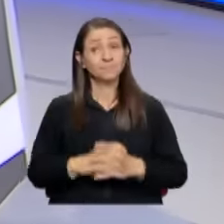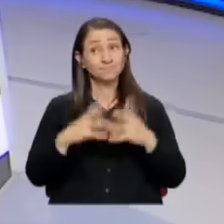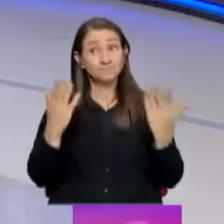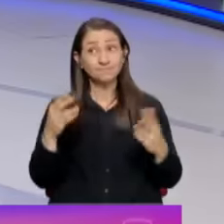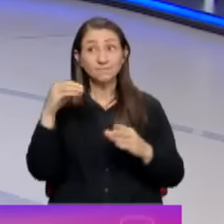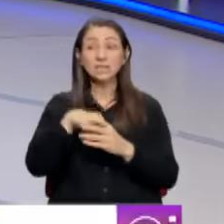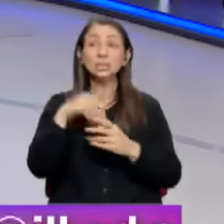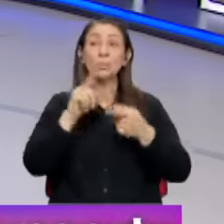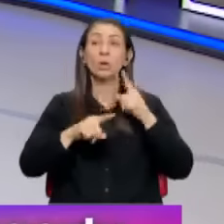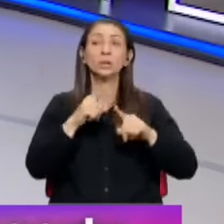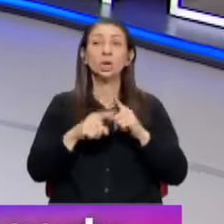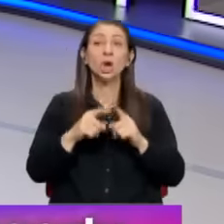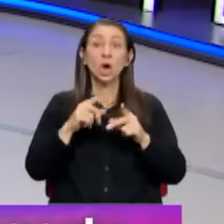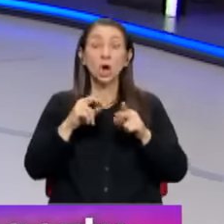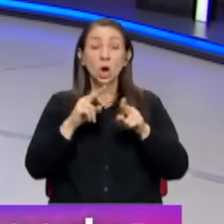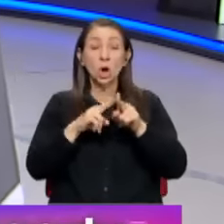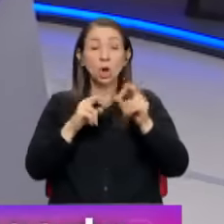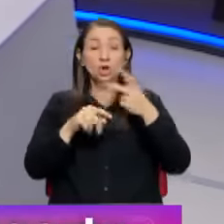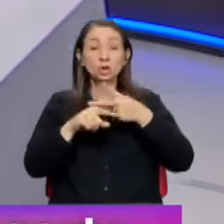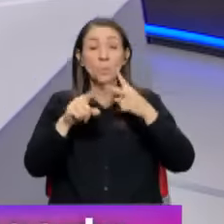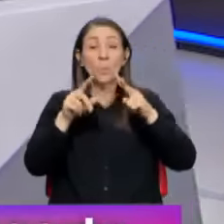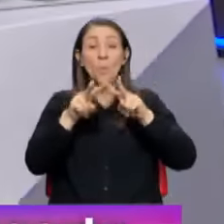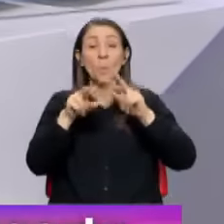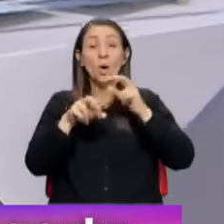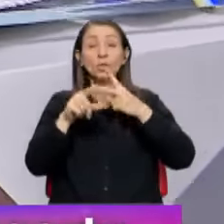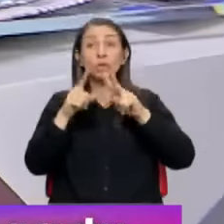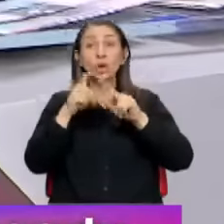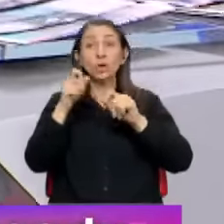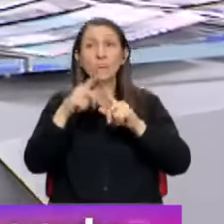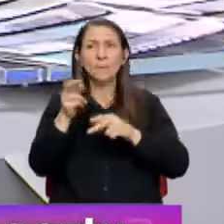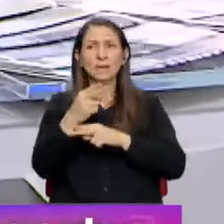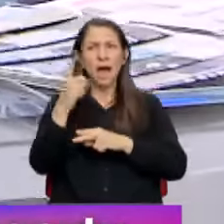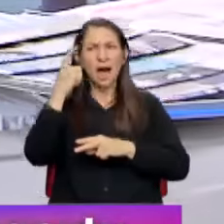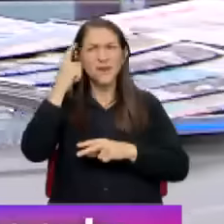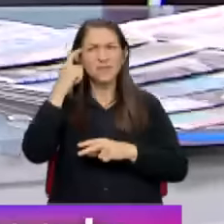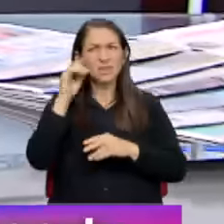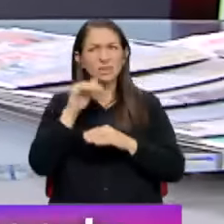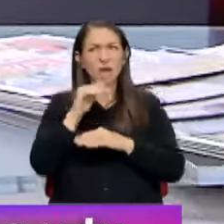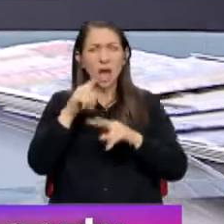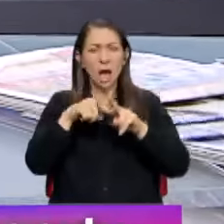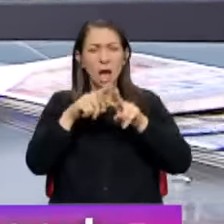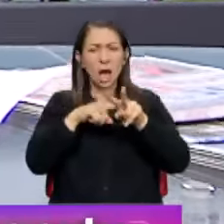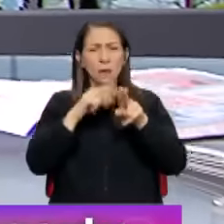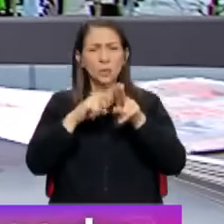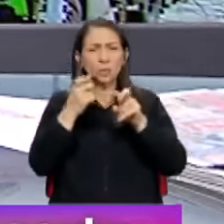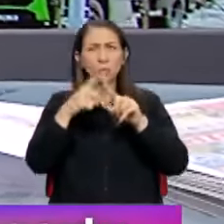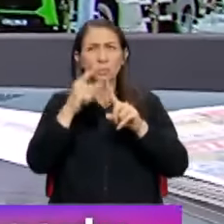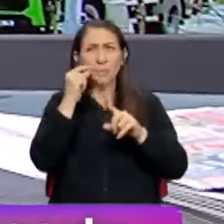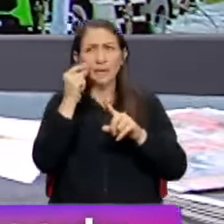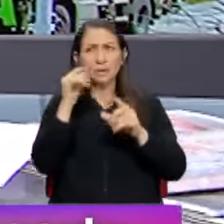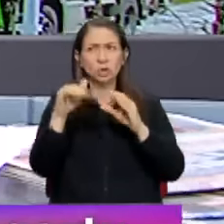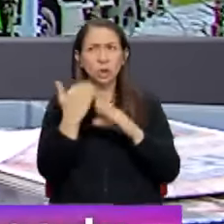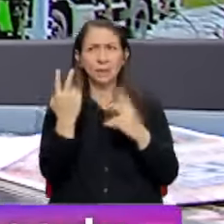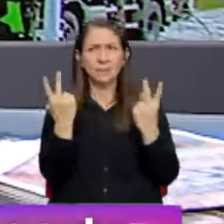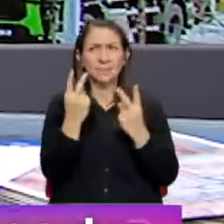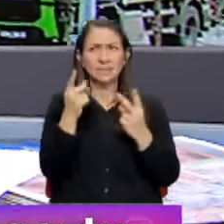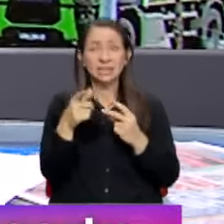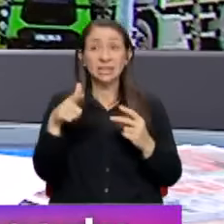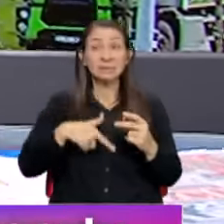İç politikada kozmonot balığı hafızası yaşıyoruz. Aykut Brankoviç'in gönderdiği